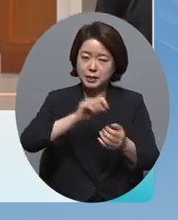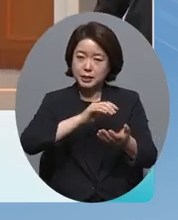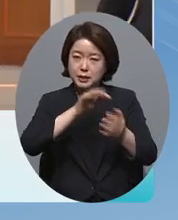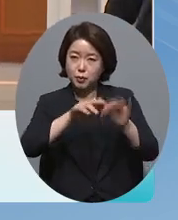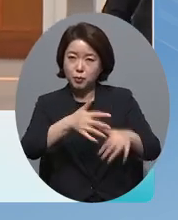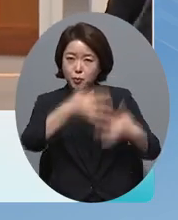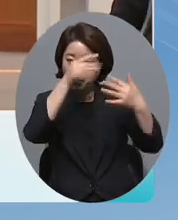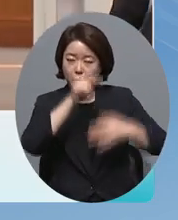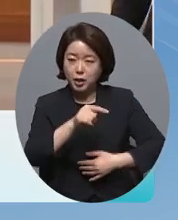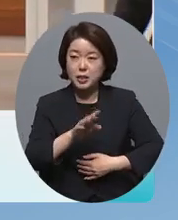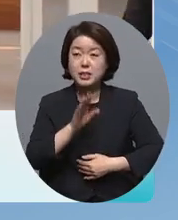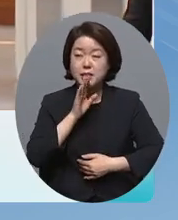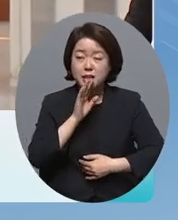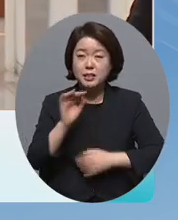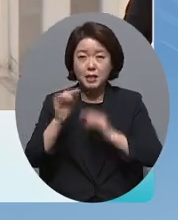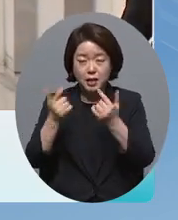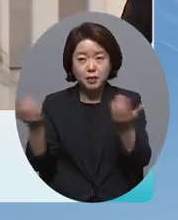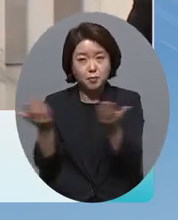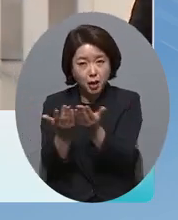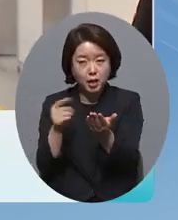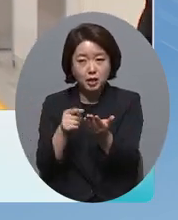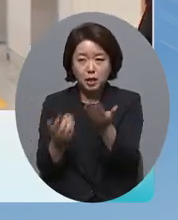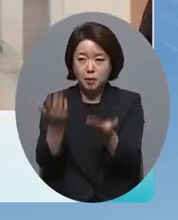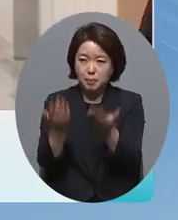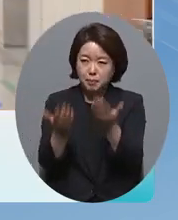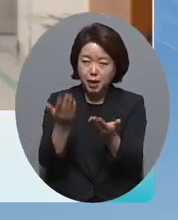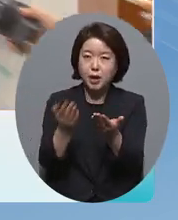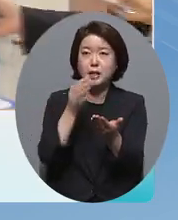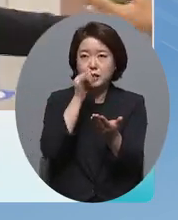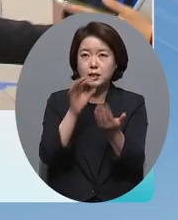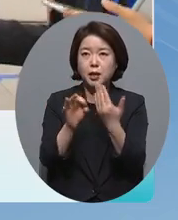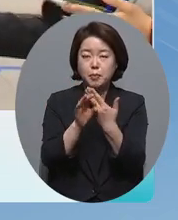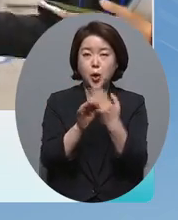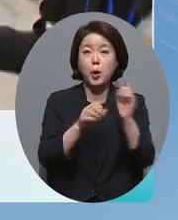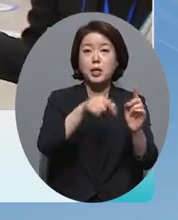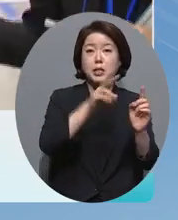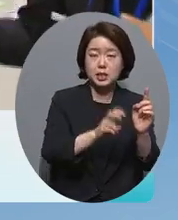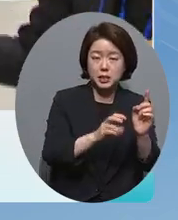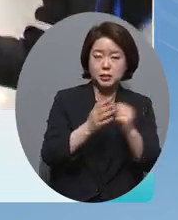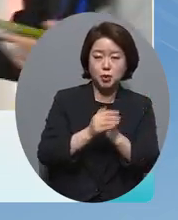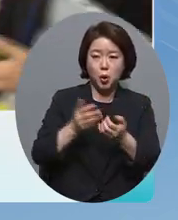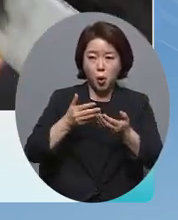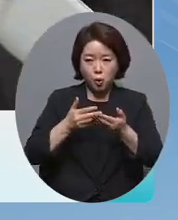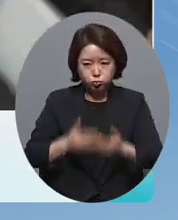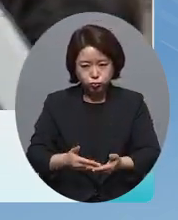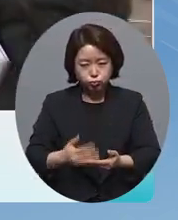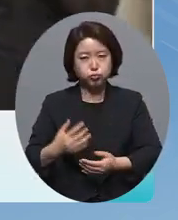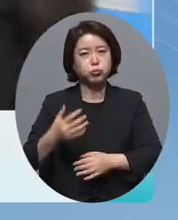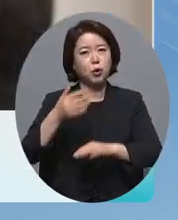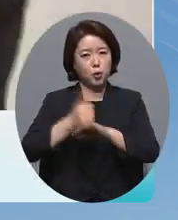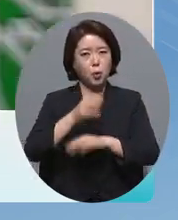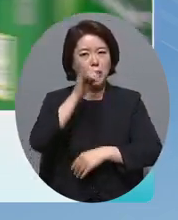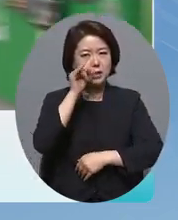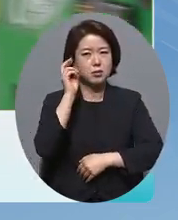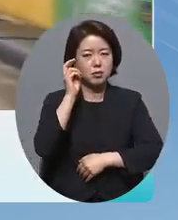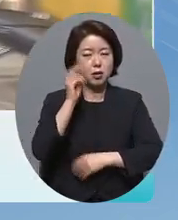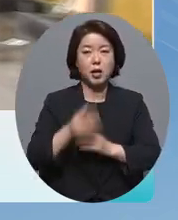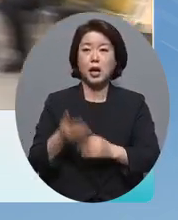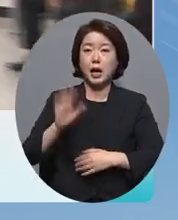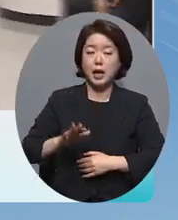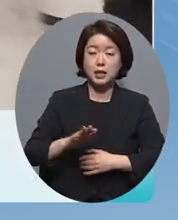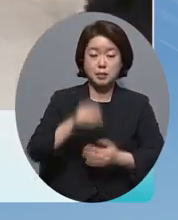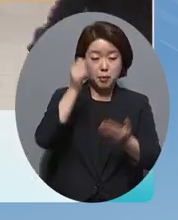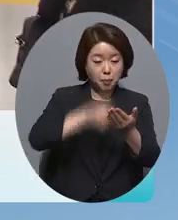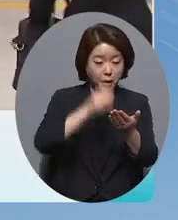사실관계는 아니냐라는 것으로만 법적 판단이 이루어질 거였으면 아마 1심에서도 좀 무거운 결과가 나오지 않았을까 싶은데 지금